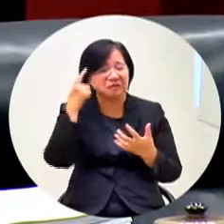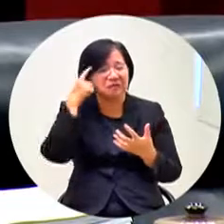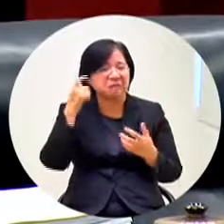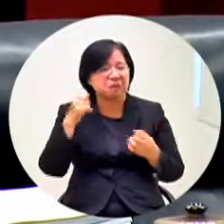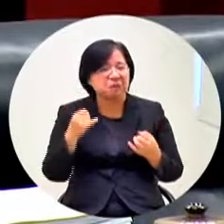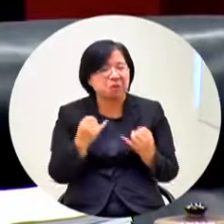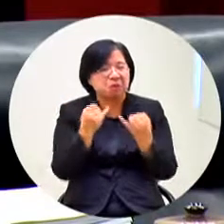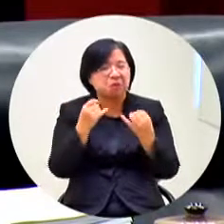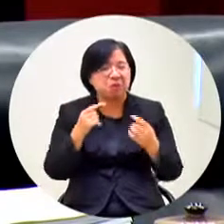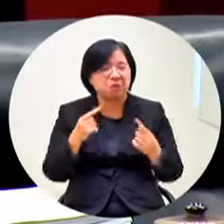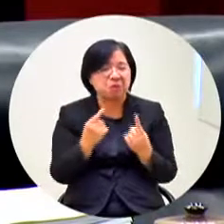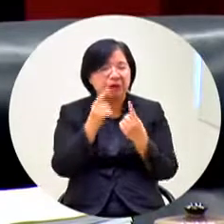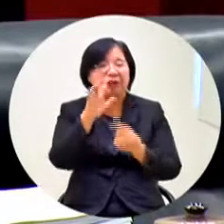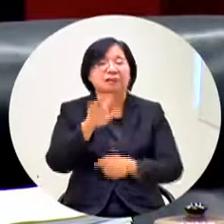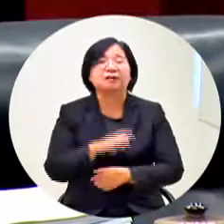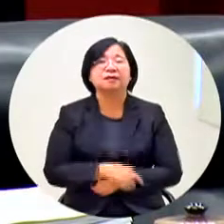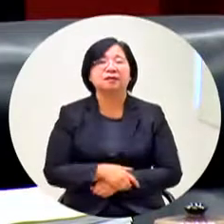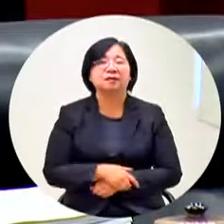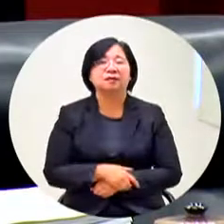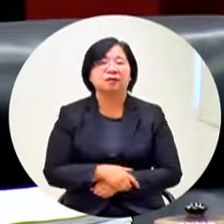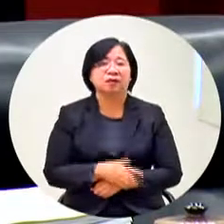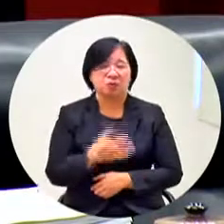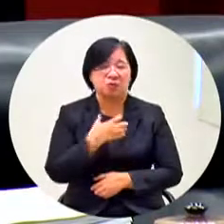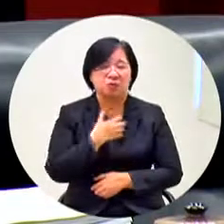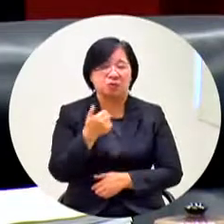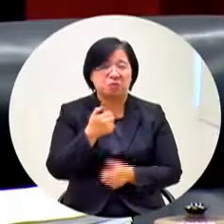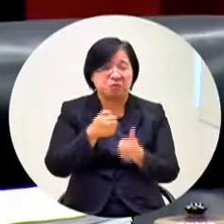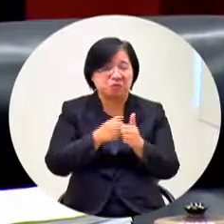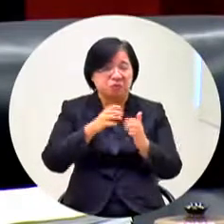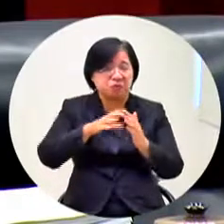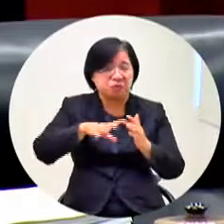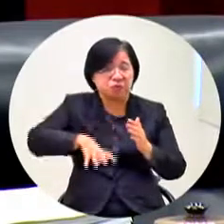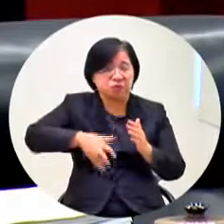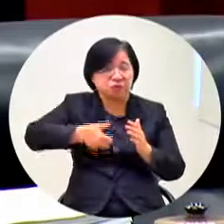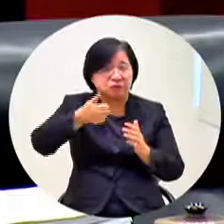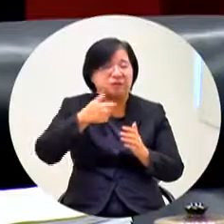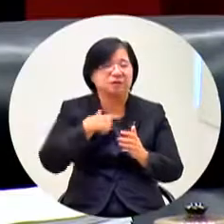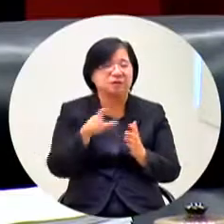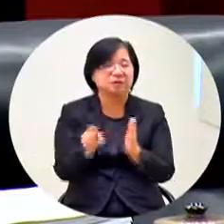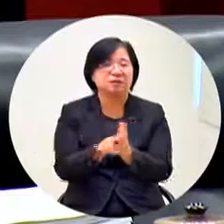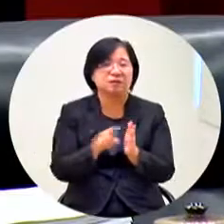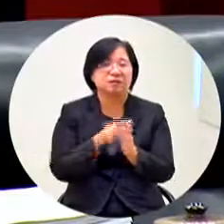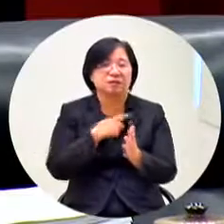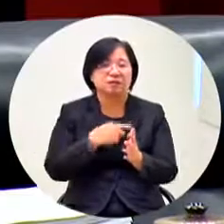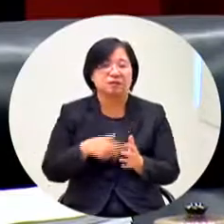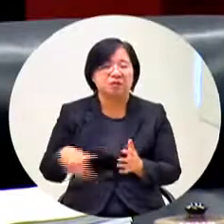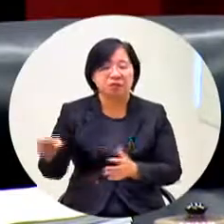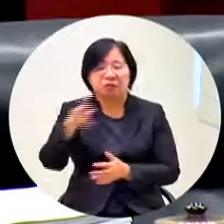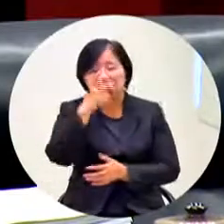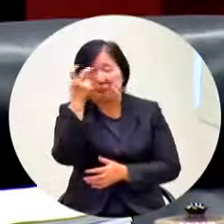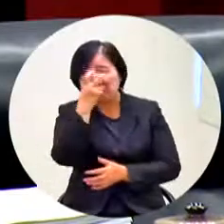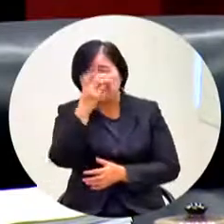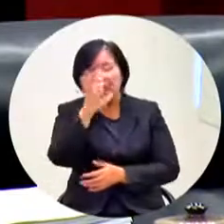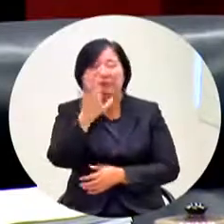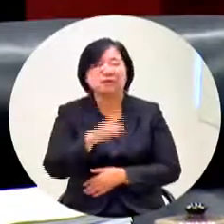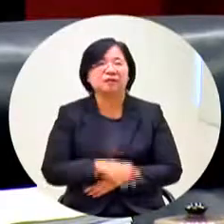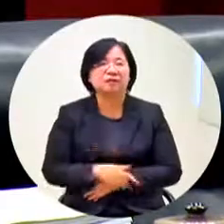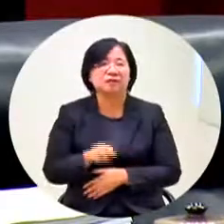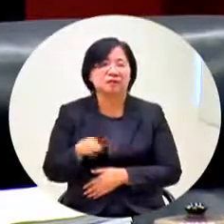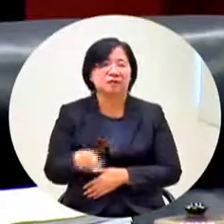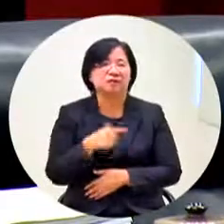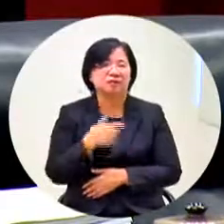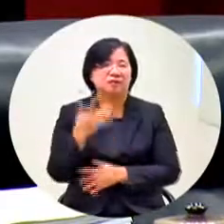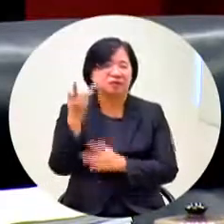吴瑞昌那时候担任副处长的时候吧，我有跟他去那边绕了一圈，他也认为说这个长叶平薄确